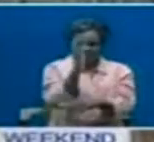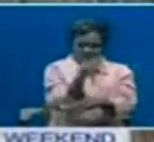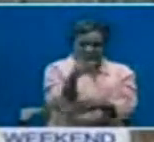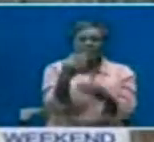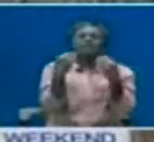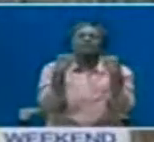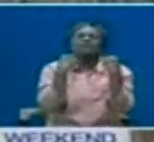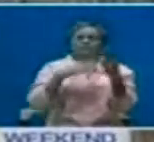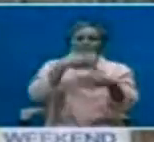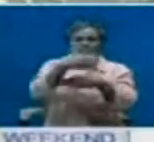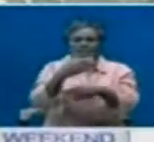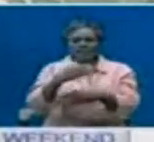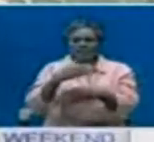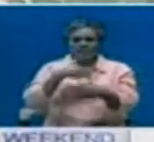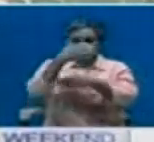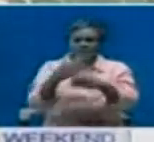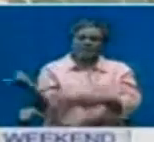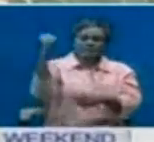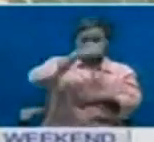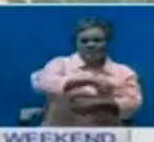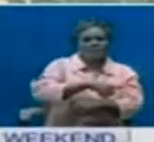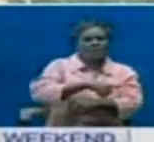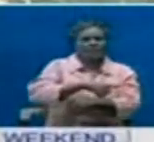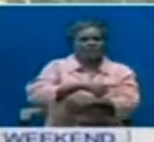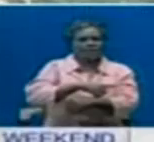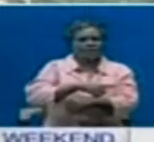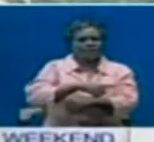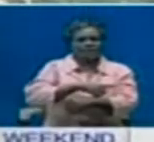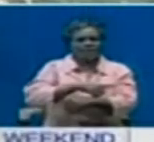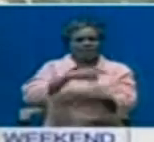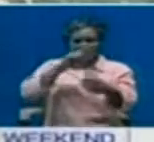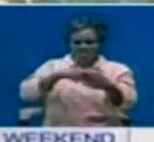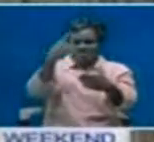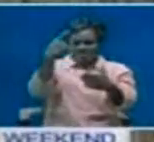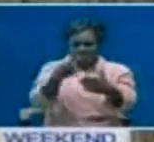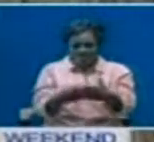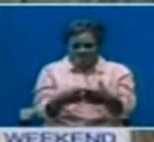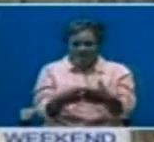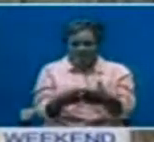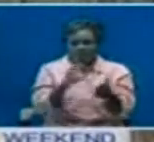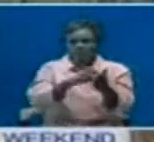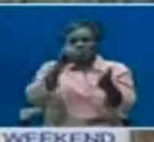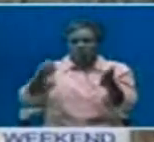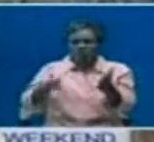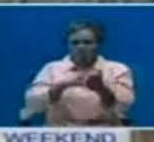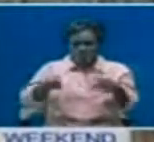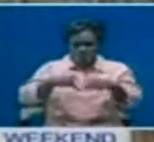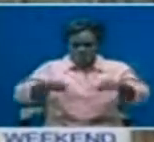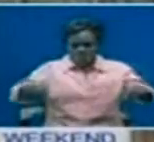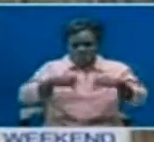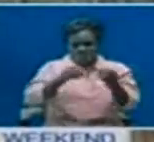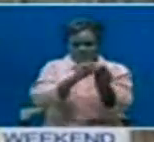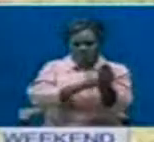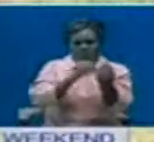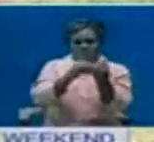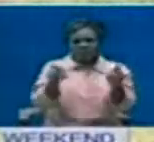ikalala mpaka kesho yake asubuhi ili ishike ile makanda sasa kesho yake tunatoa hiyo makanda kama